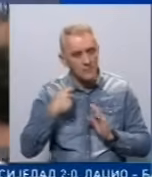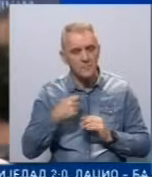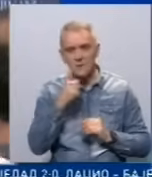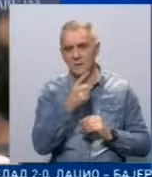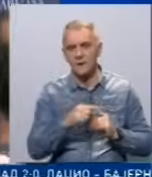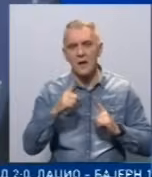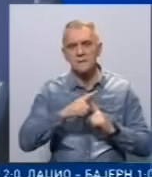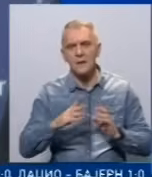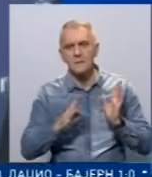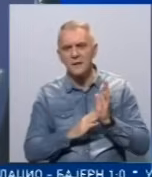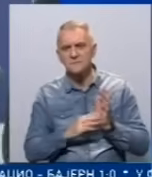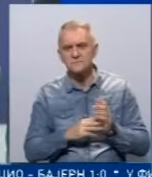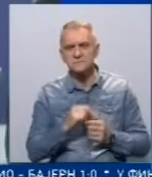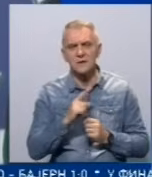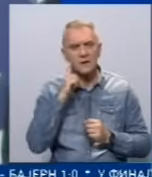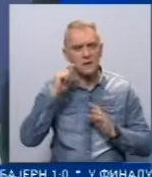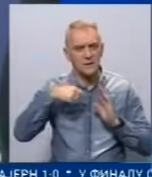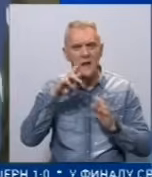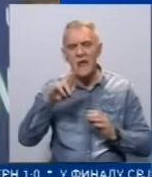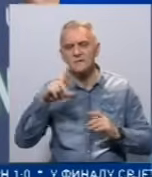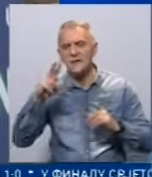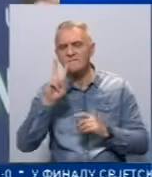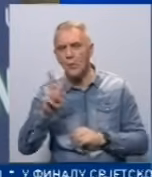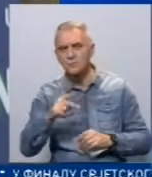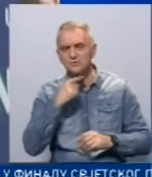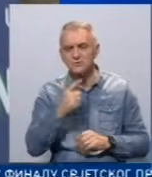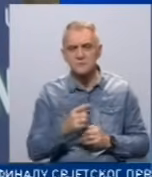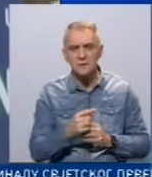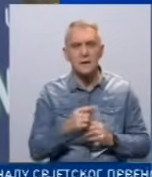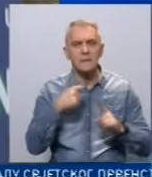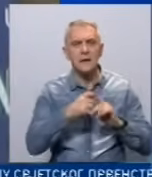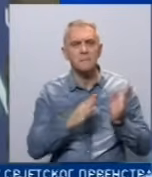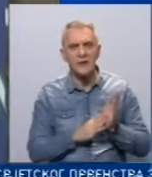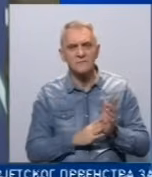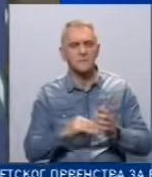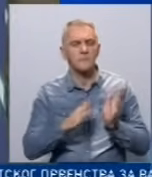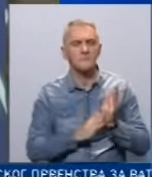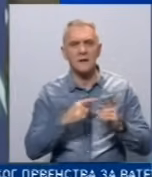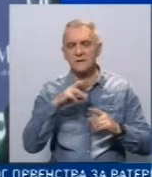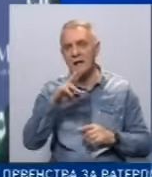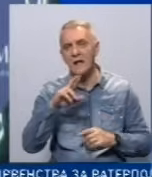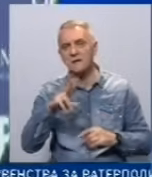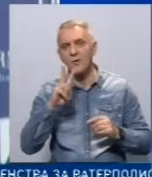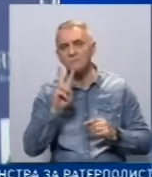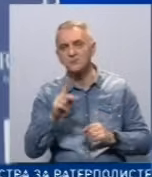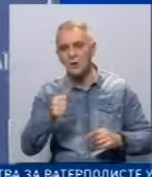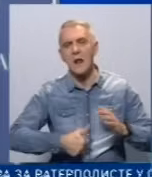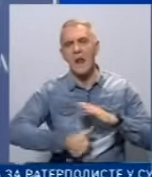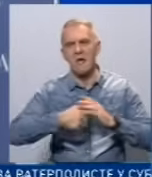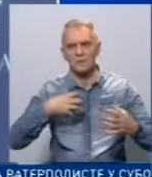reditelja Tim Melanca po scenariju Andy Walsh sa Cillian Murphyem, Michael Farley i Emily Watson u glavnim